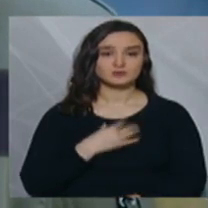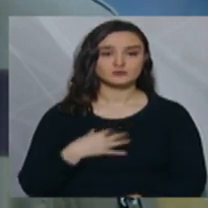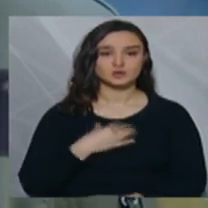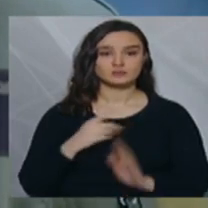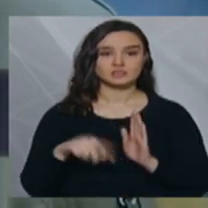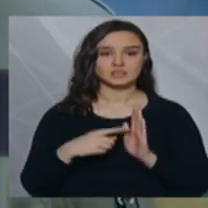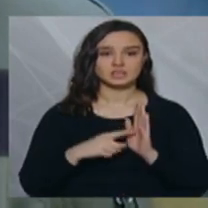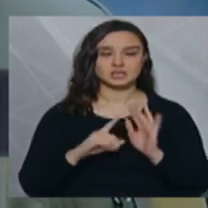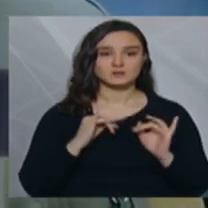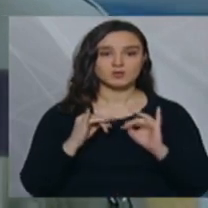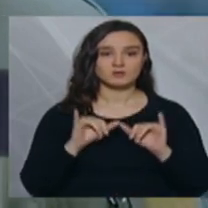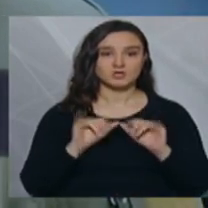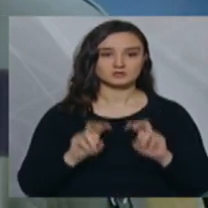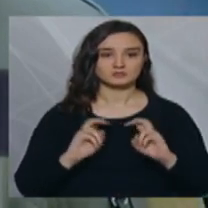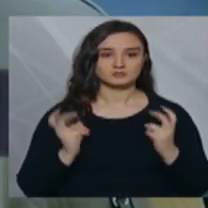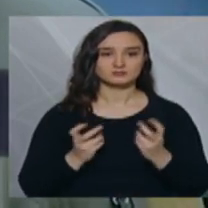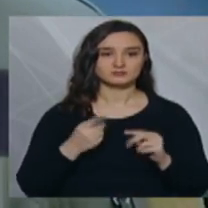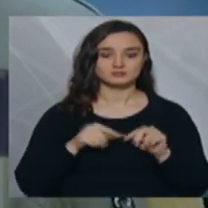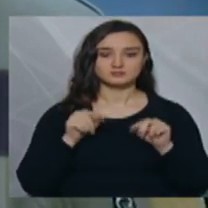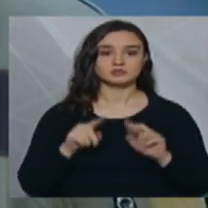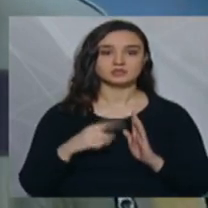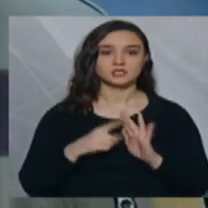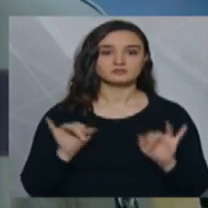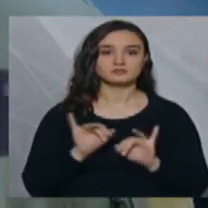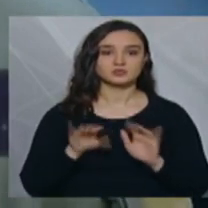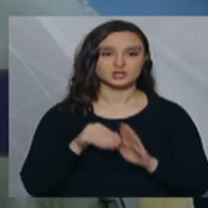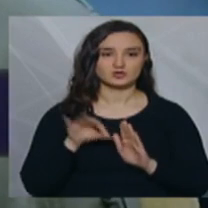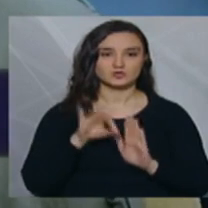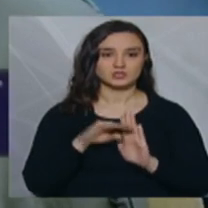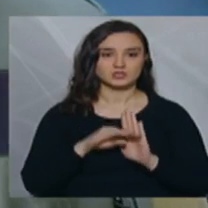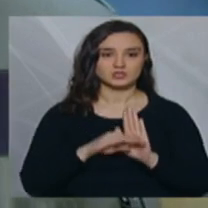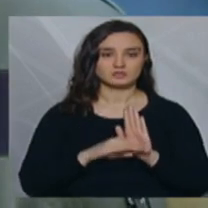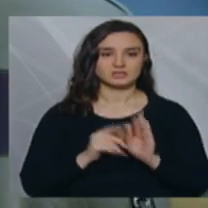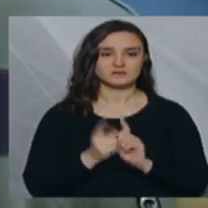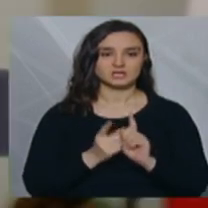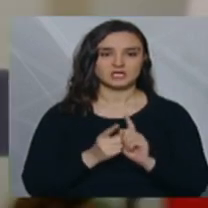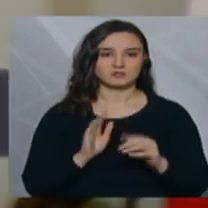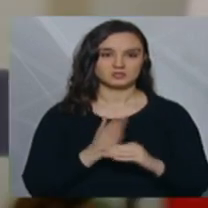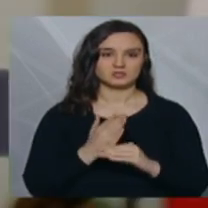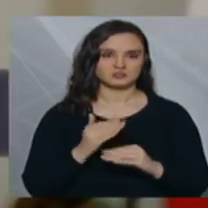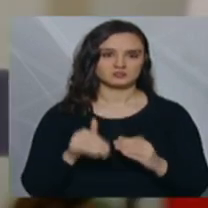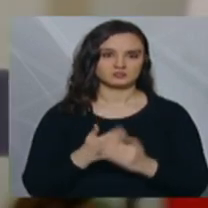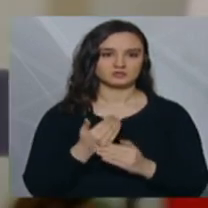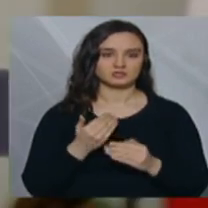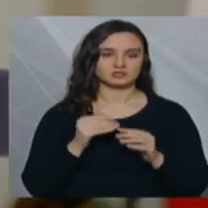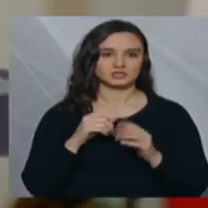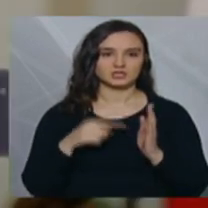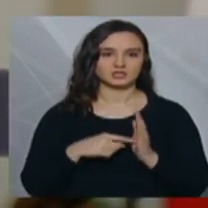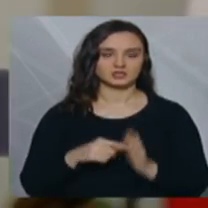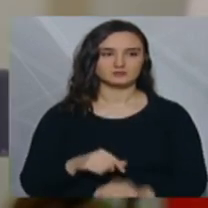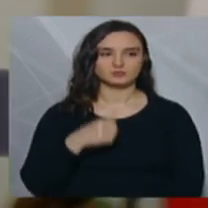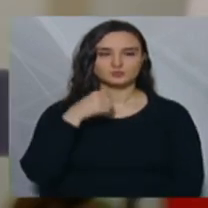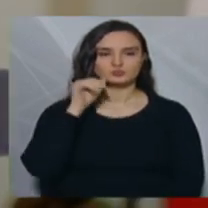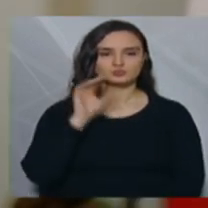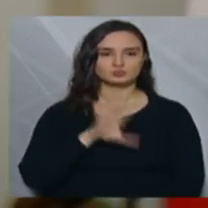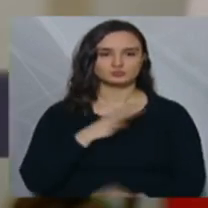საკითხი, რაც მოლაპარაკების მაგიდას დევს, ეს არის საარჩევნო სისტემის ცვლილების საკითხი. უშინო განცხადებაში ძალიან ცალსახად